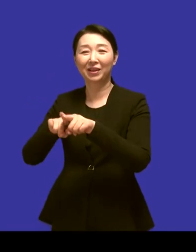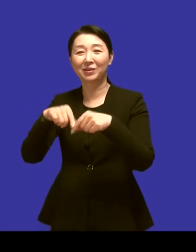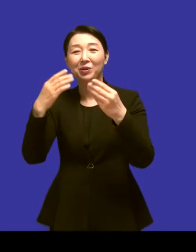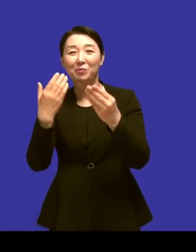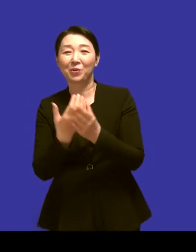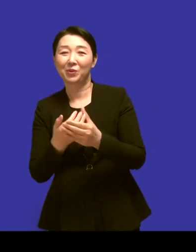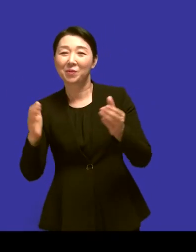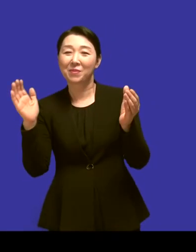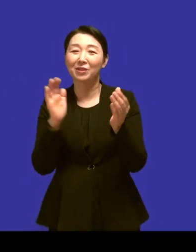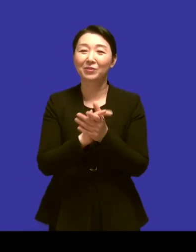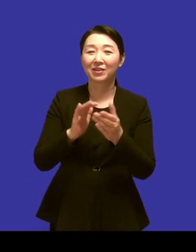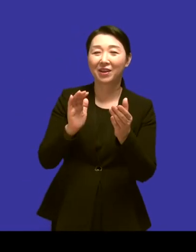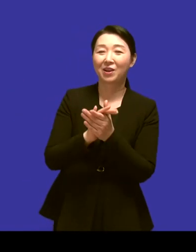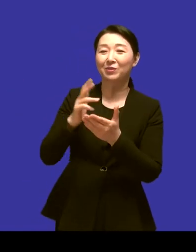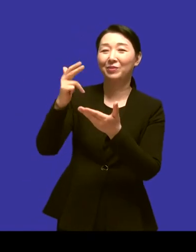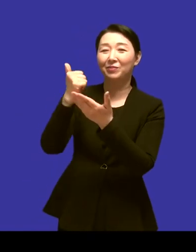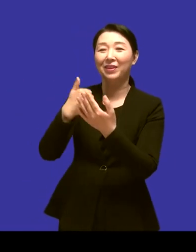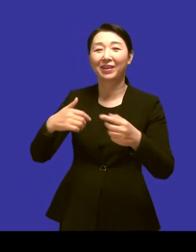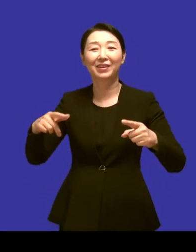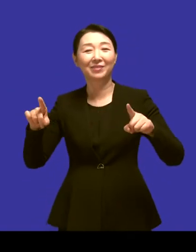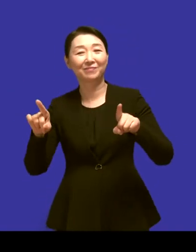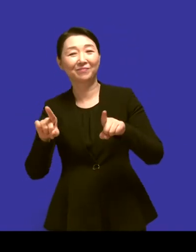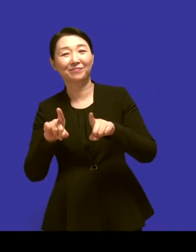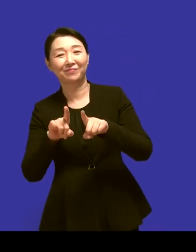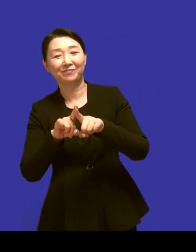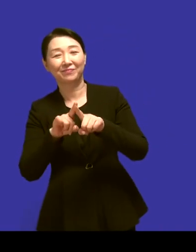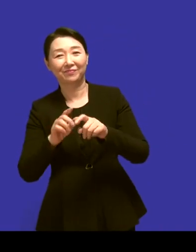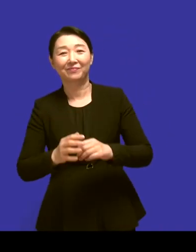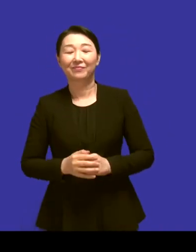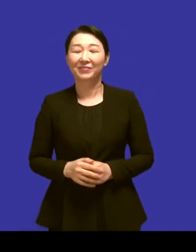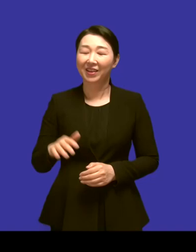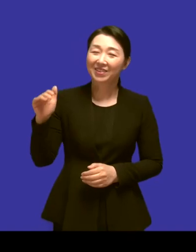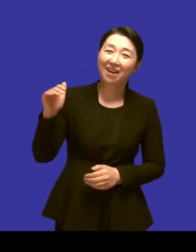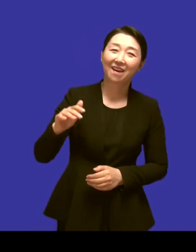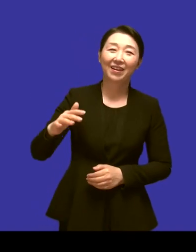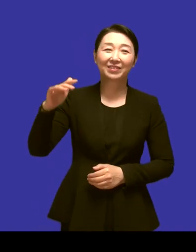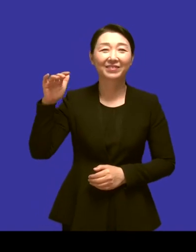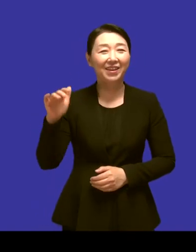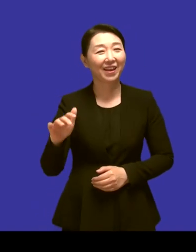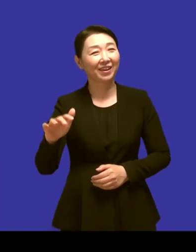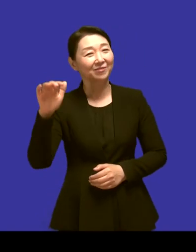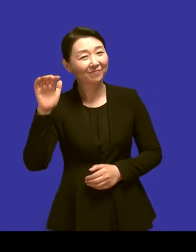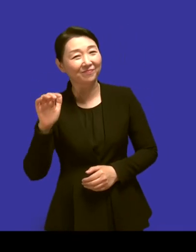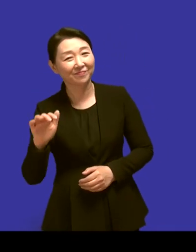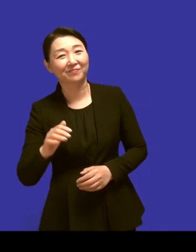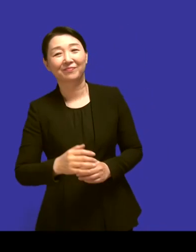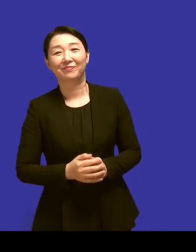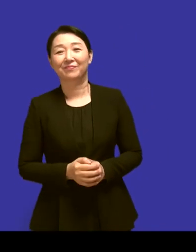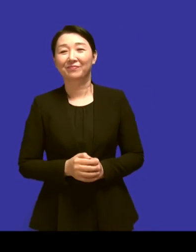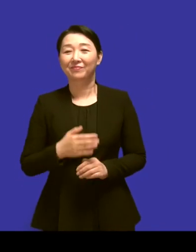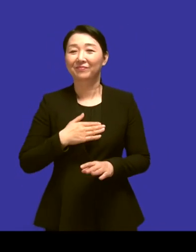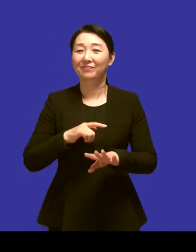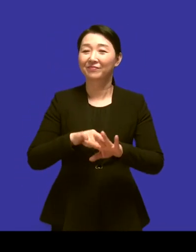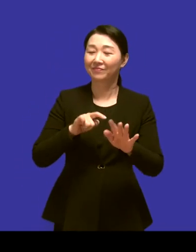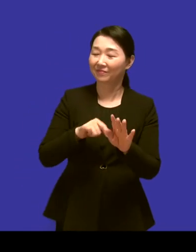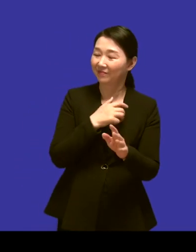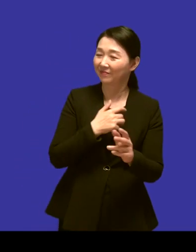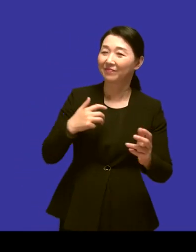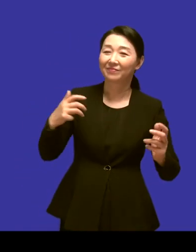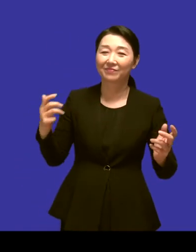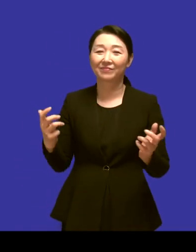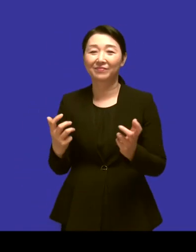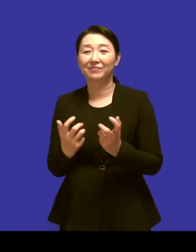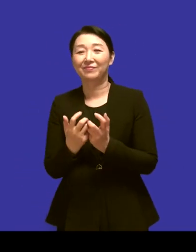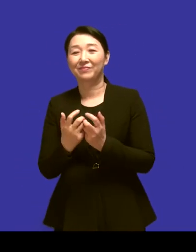다 박수 쳐 주님께 같이 yeah yeah yeah 내